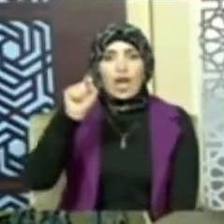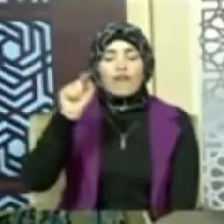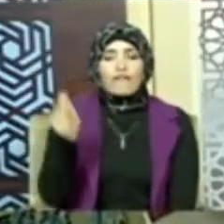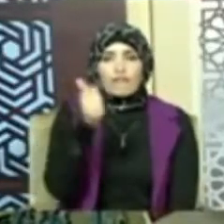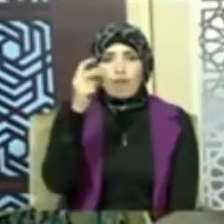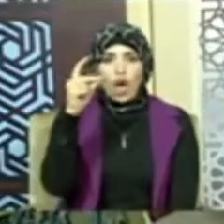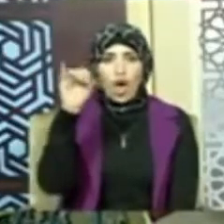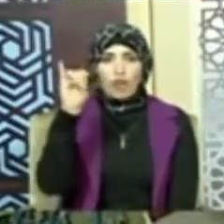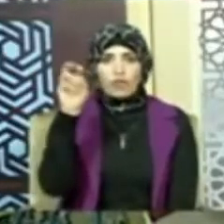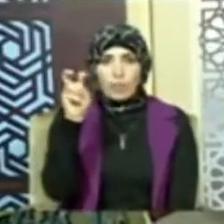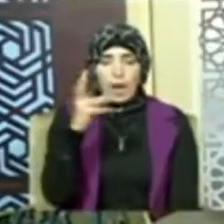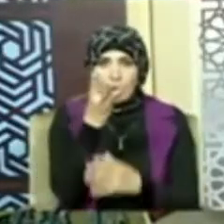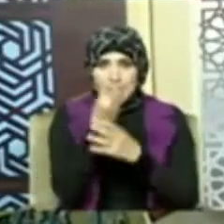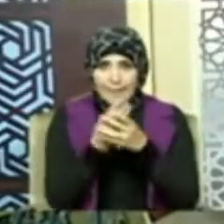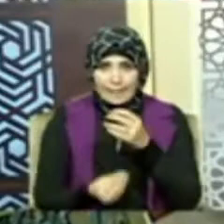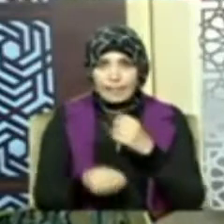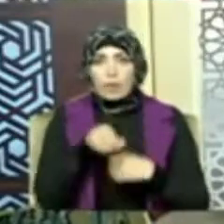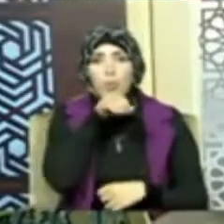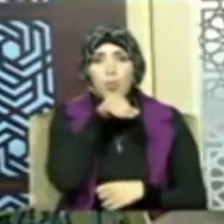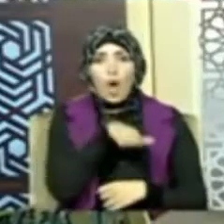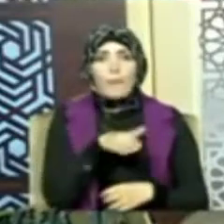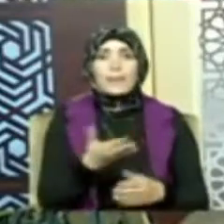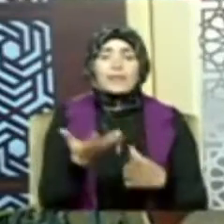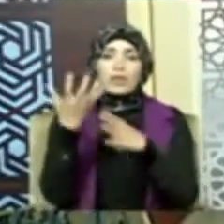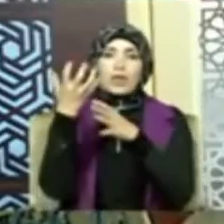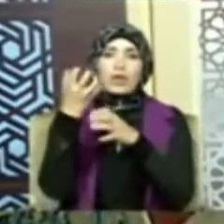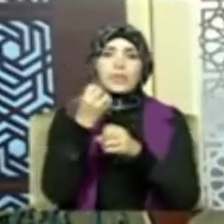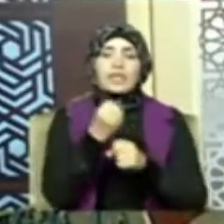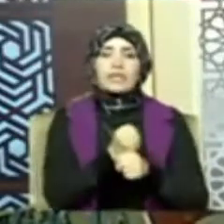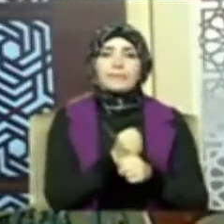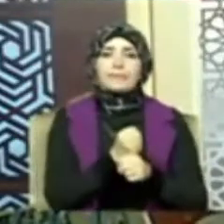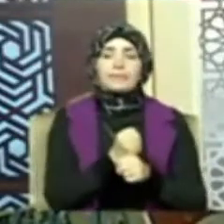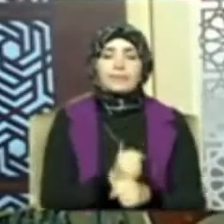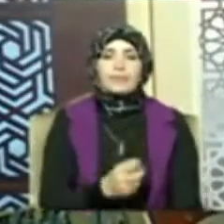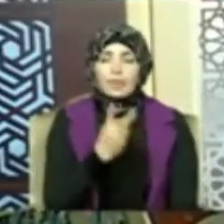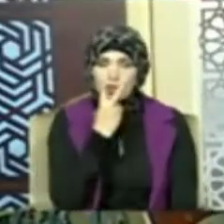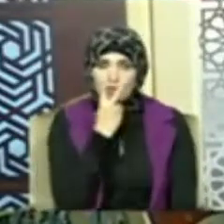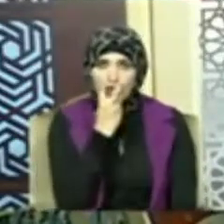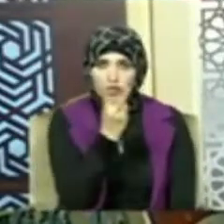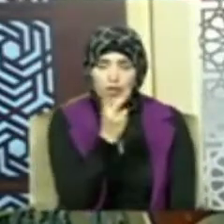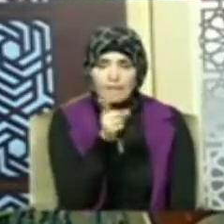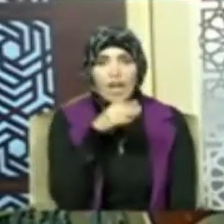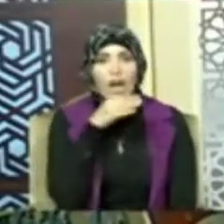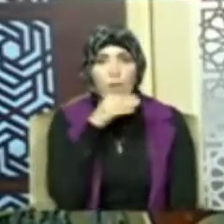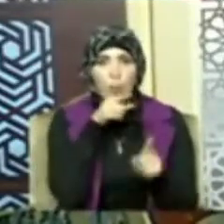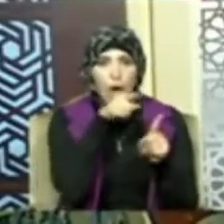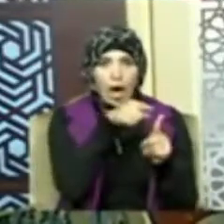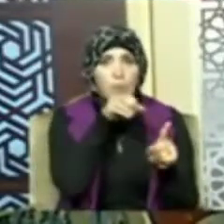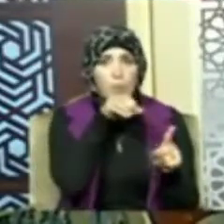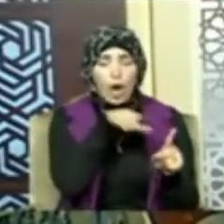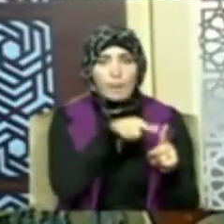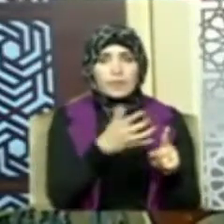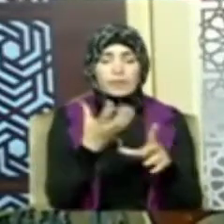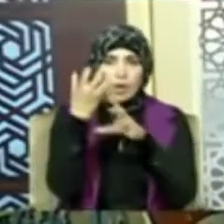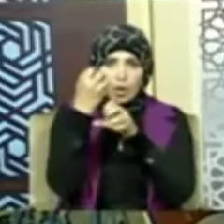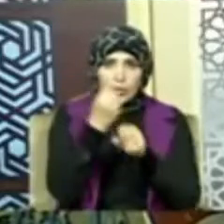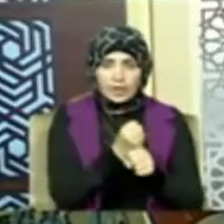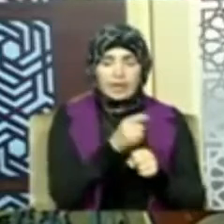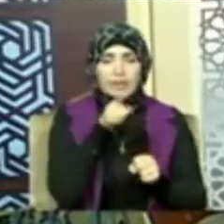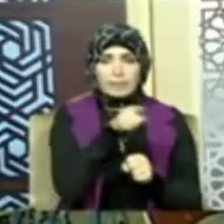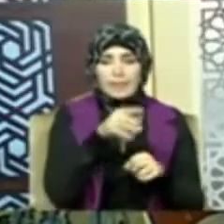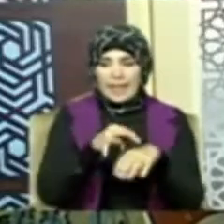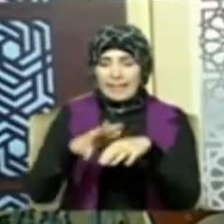بنت محمد صلى الله عليه وسلم فطأ أباها، وقد أصاب